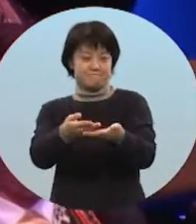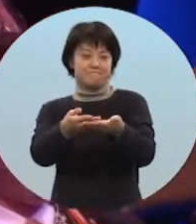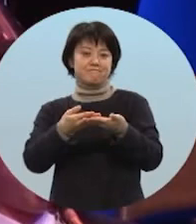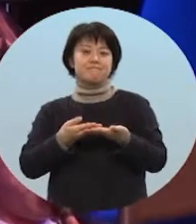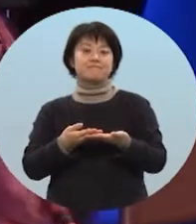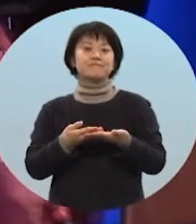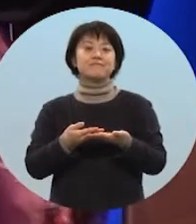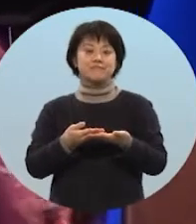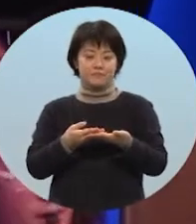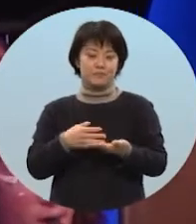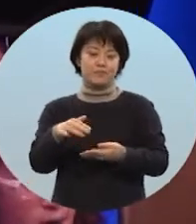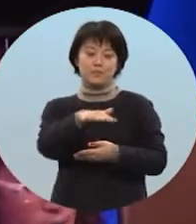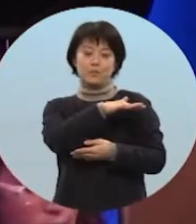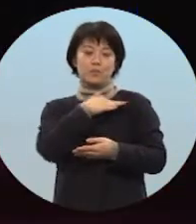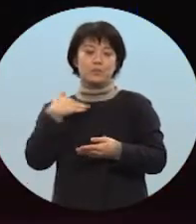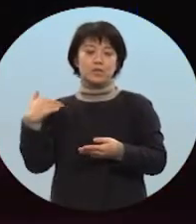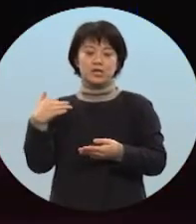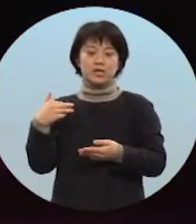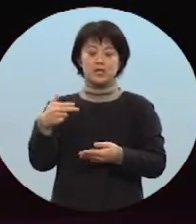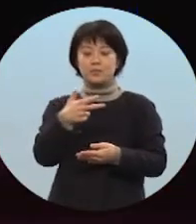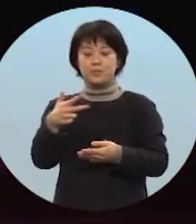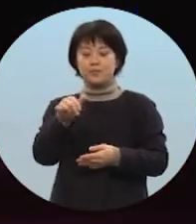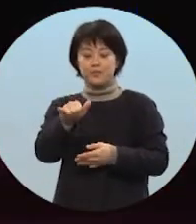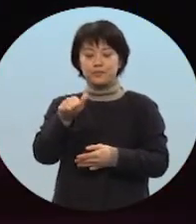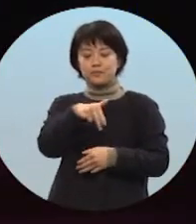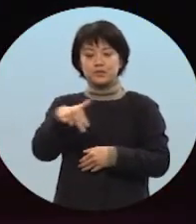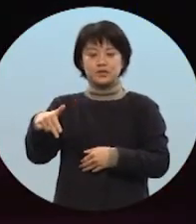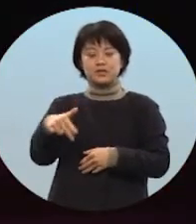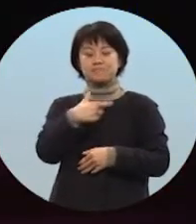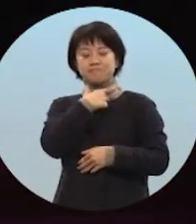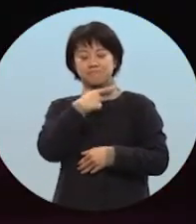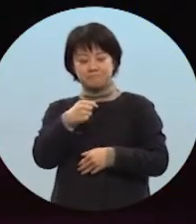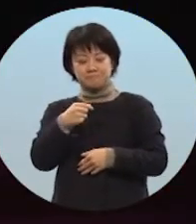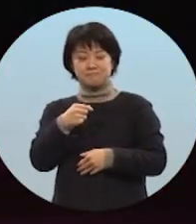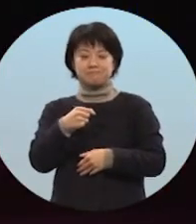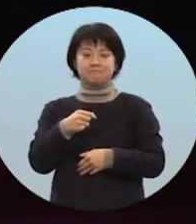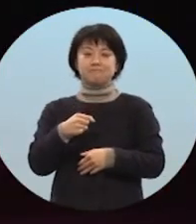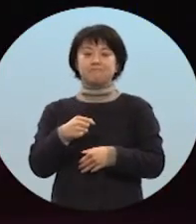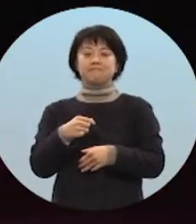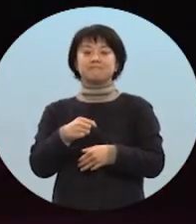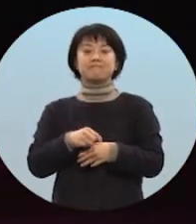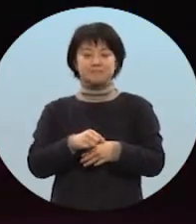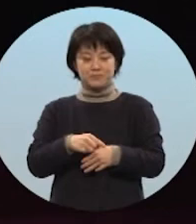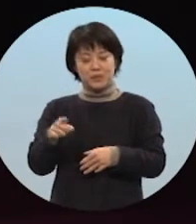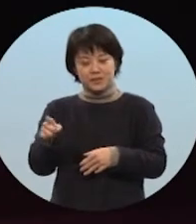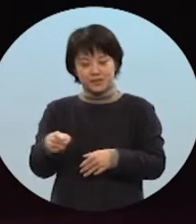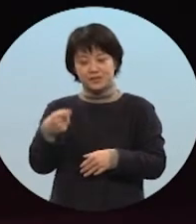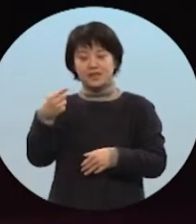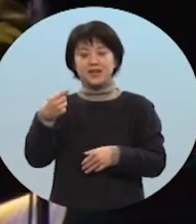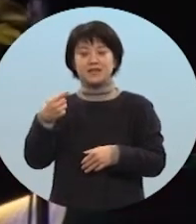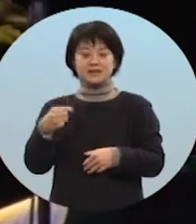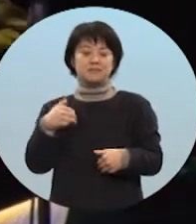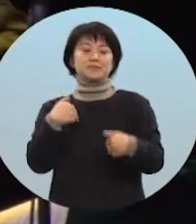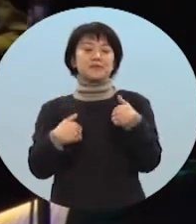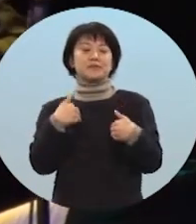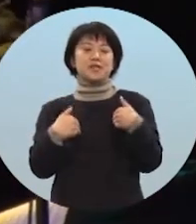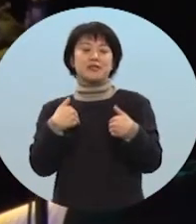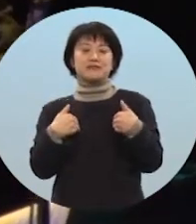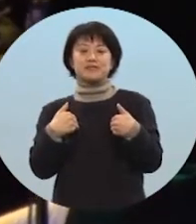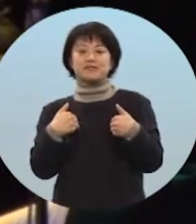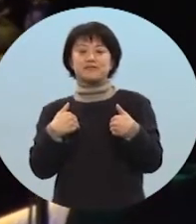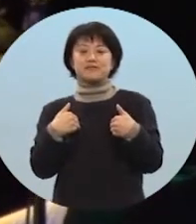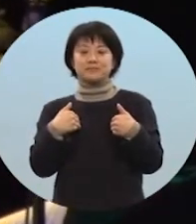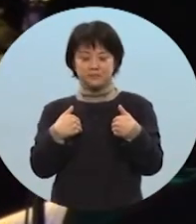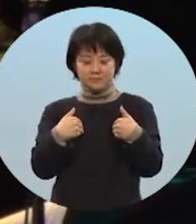ただのジャズ愛好家ですから、自然に楽しくなってですね、お客さんでありながらプレイヤーであるという